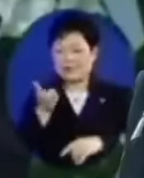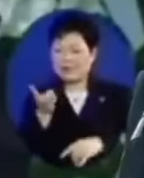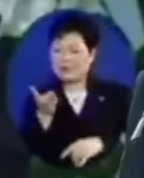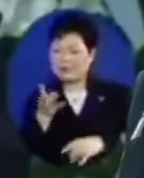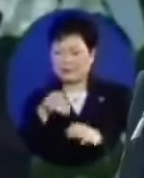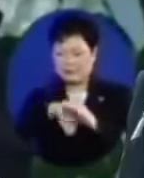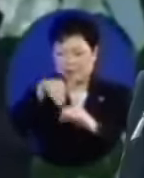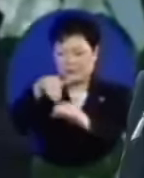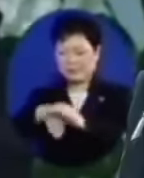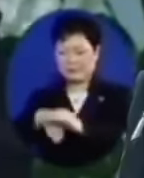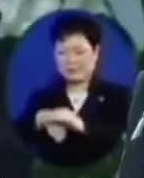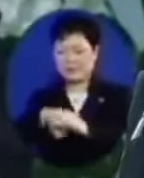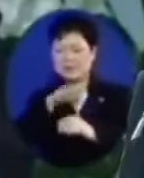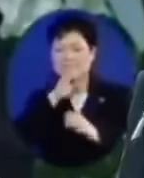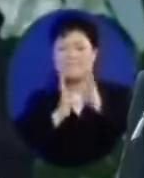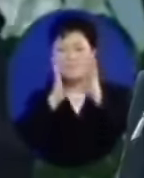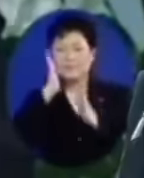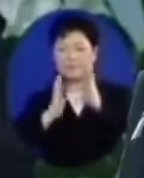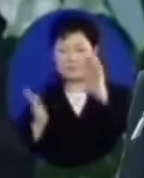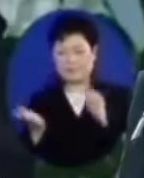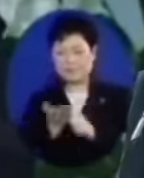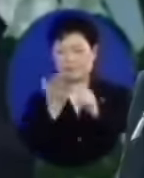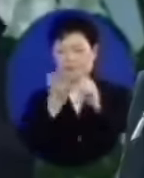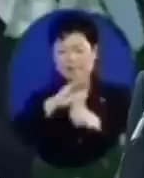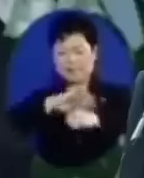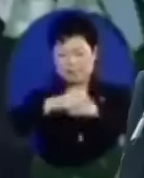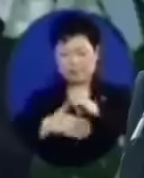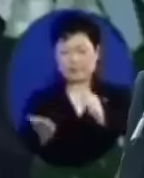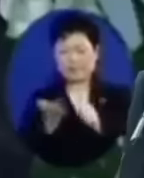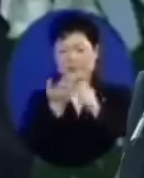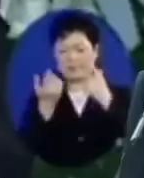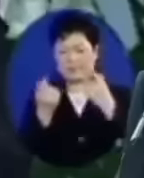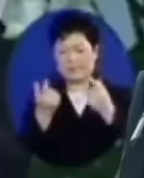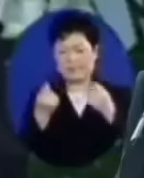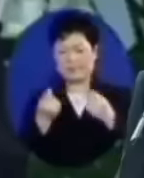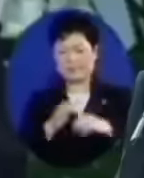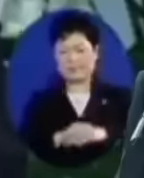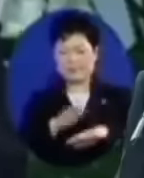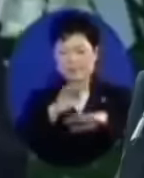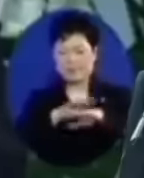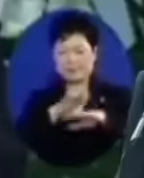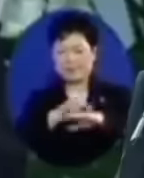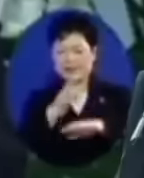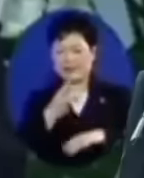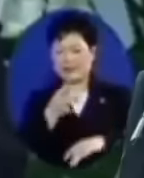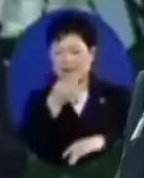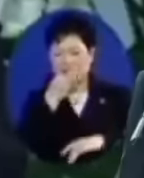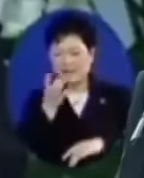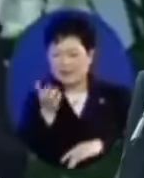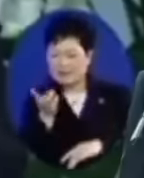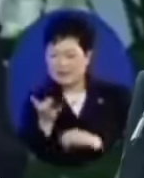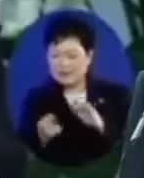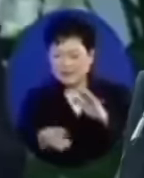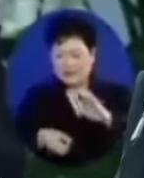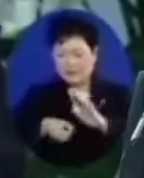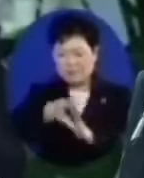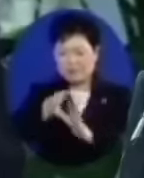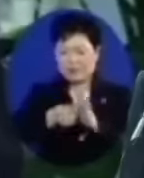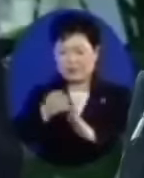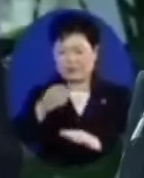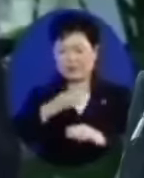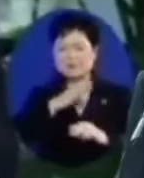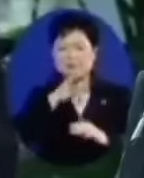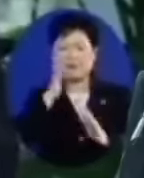심어서 채소를 기르고 과일을 기르지 않습니까? 텃밭에 씨를 뿌리는 것은 채소와 과일을 거두기 위한